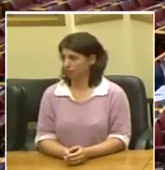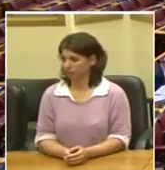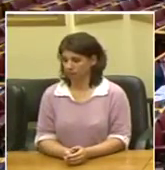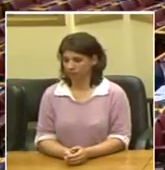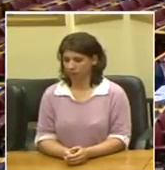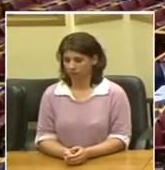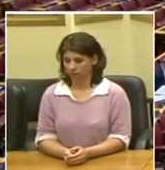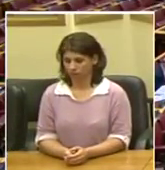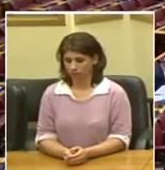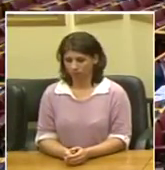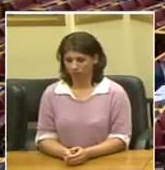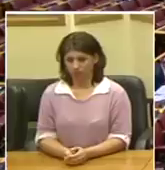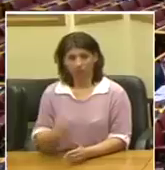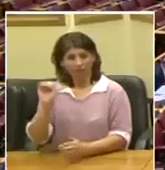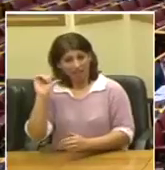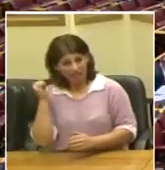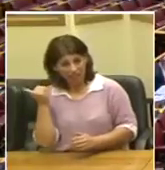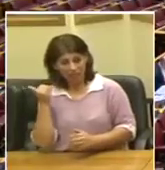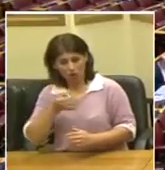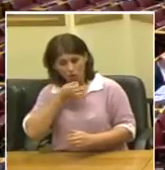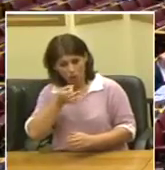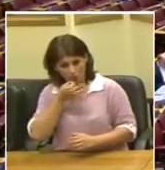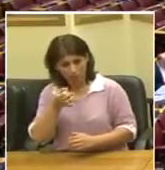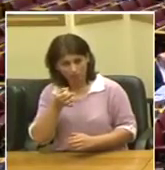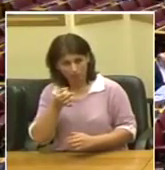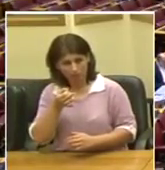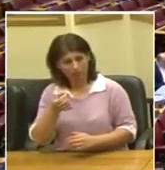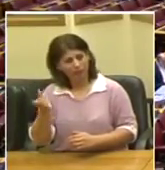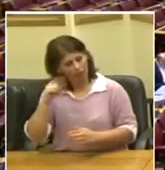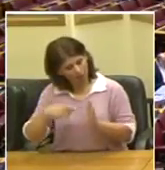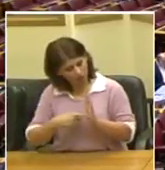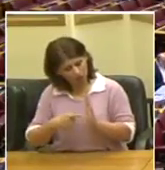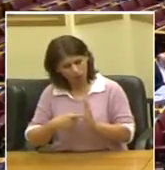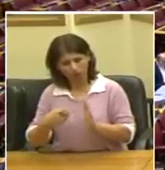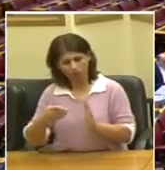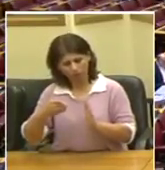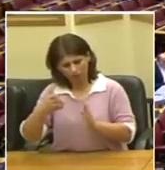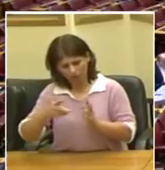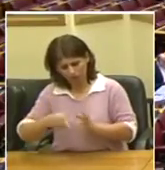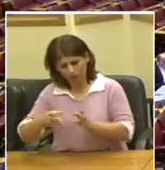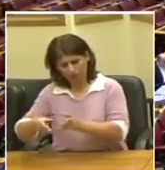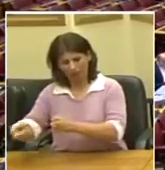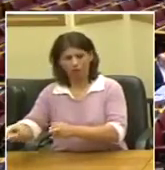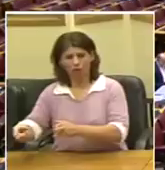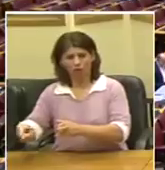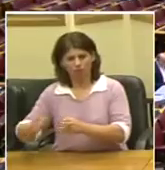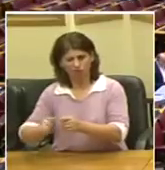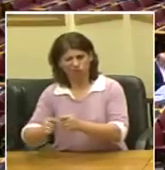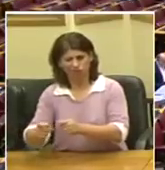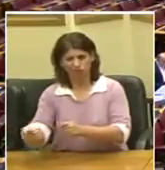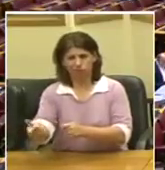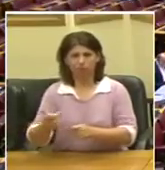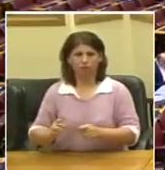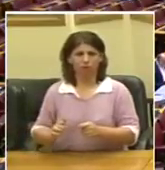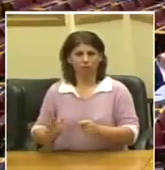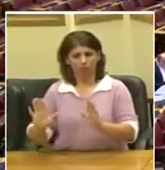Παροτρύνατε χθες την ομιλία σας. Παροτρύνατε και μερικές ακόμα φορές κατά τη διάρκεια. Σταματήστε την παρότρυνση. Και αρέσει, μάλιστα με τέτοιο